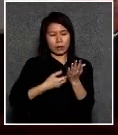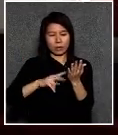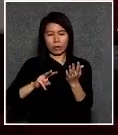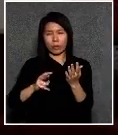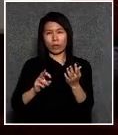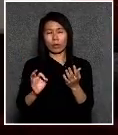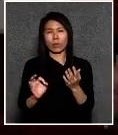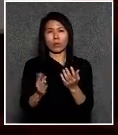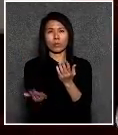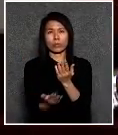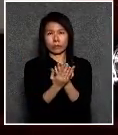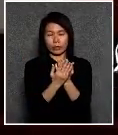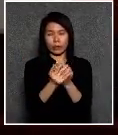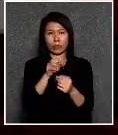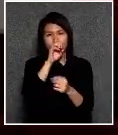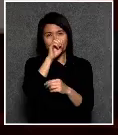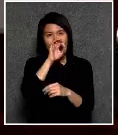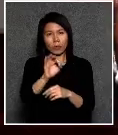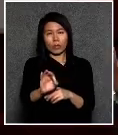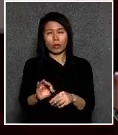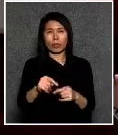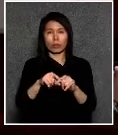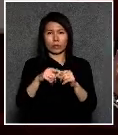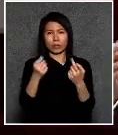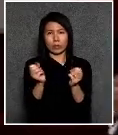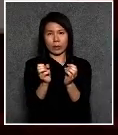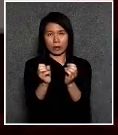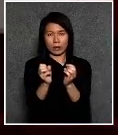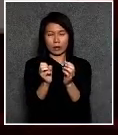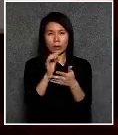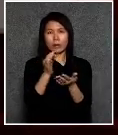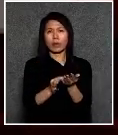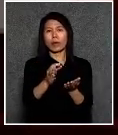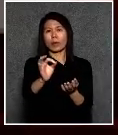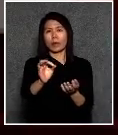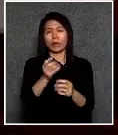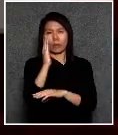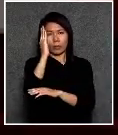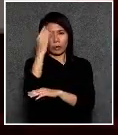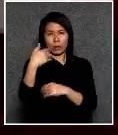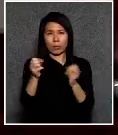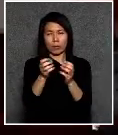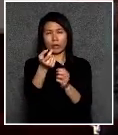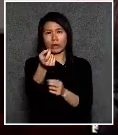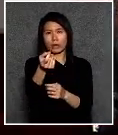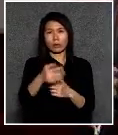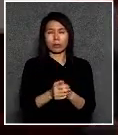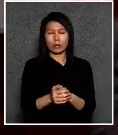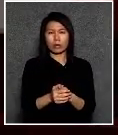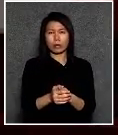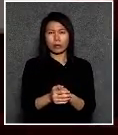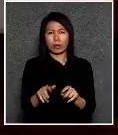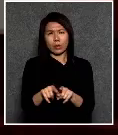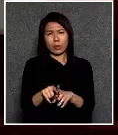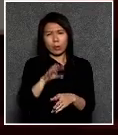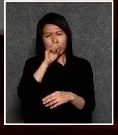冇人提修正案，咁於是就即係冇咗個辯論嘅空間，咁於是發言嘅人相對就比較少，就唔等於係唔可